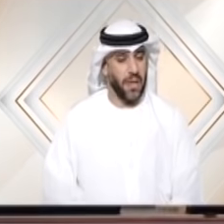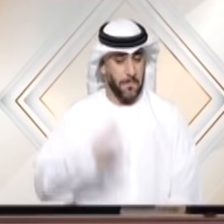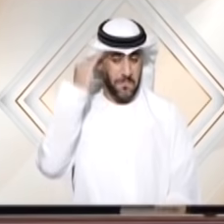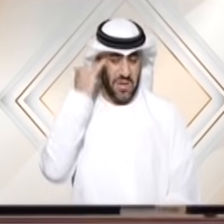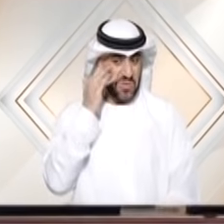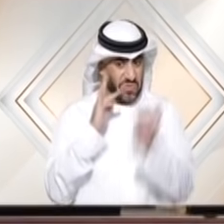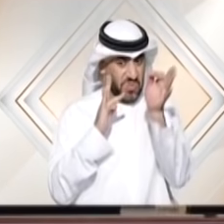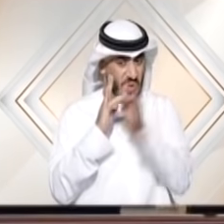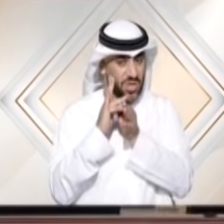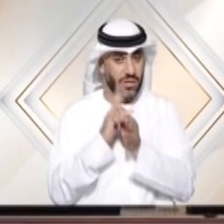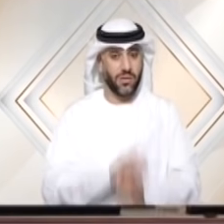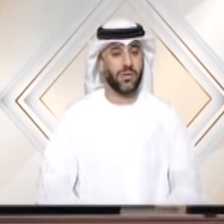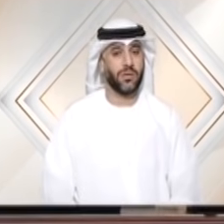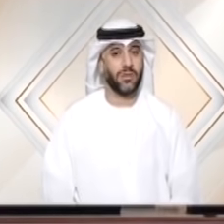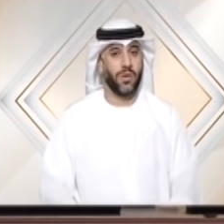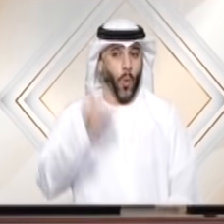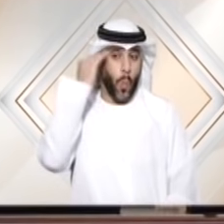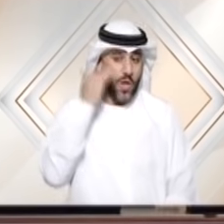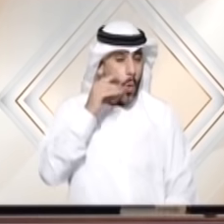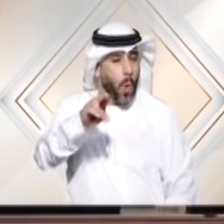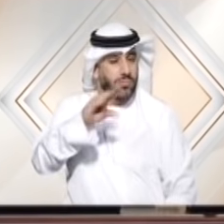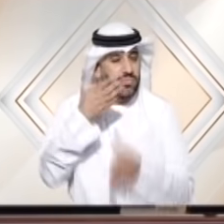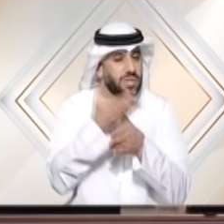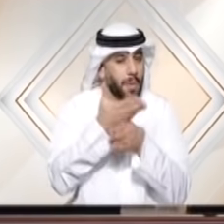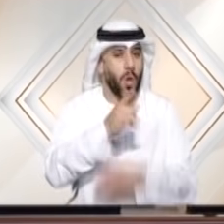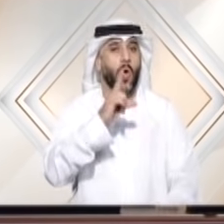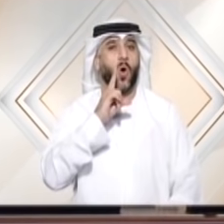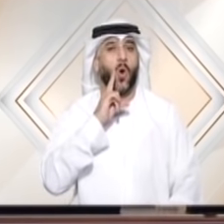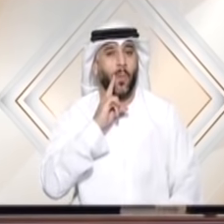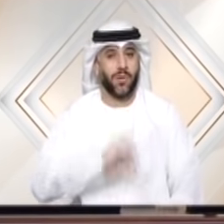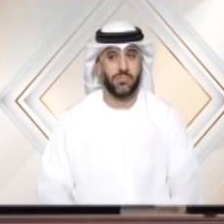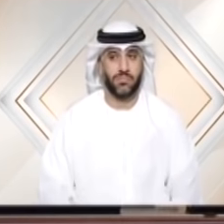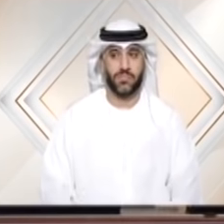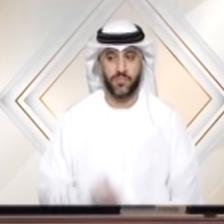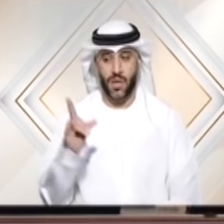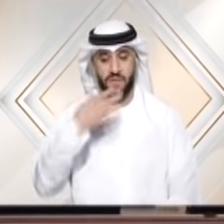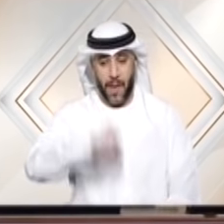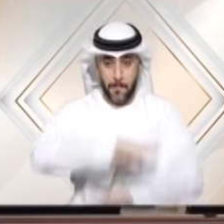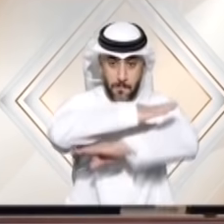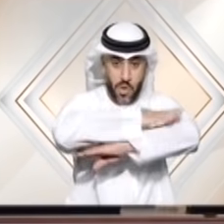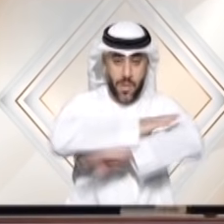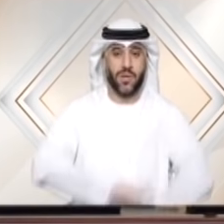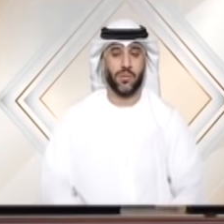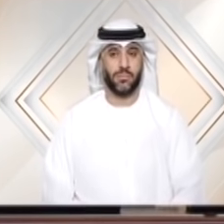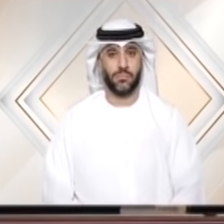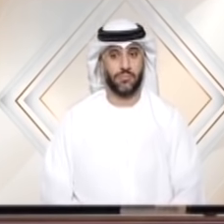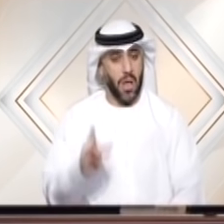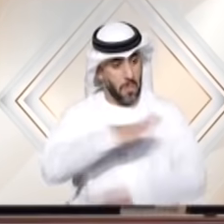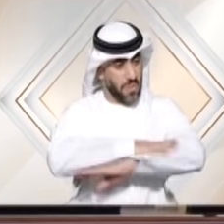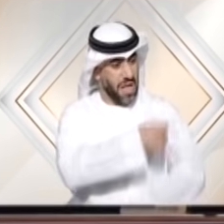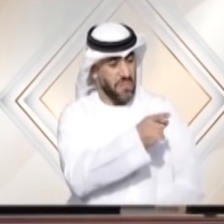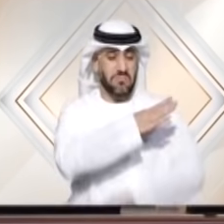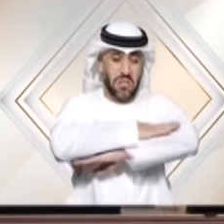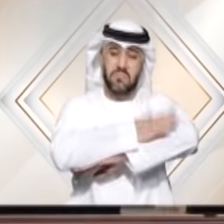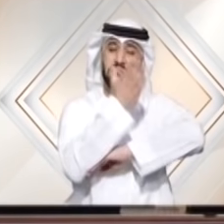أخواته وأهل بيته وهو صايع سببه الأم، كفو هي خلي يربيكم، الأخ ما تنزل كلمته، هي أنت ما تستحن،